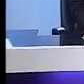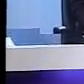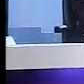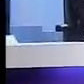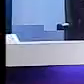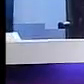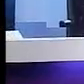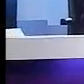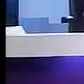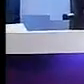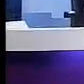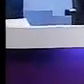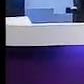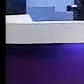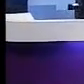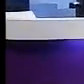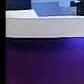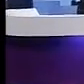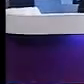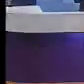ทีมข่าวทุกคนลาไปก่อนสวัสดีค่ะ สวัสดีค่ะ